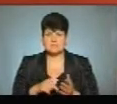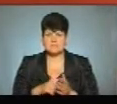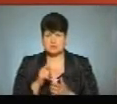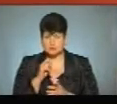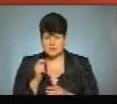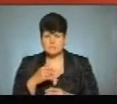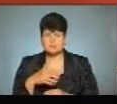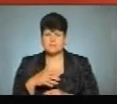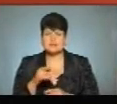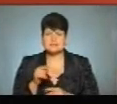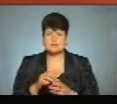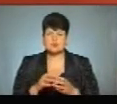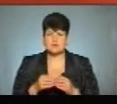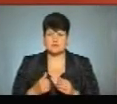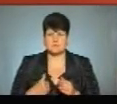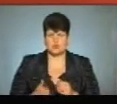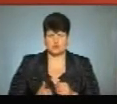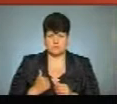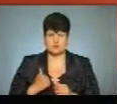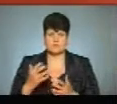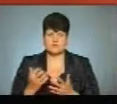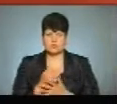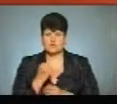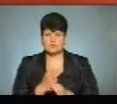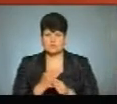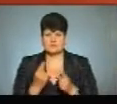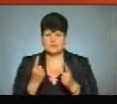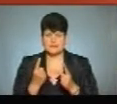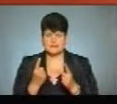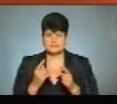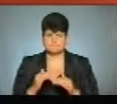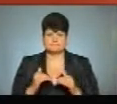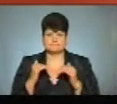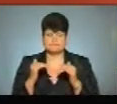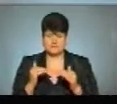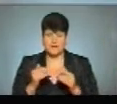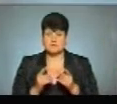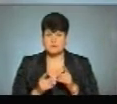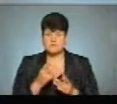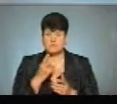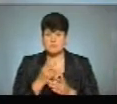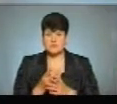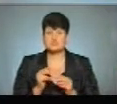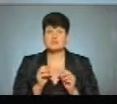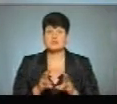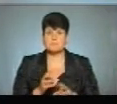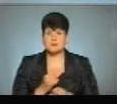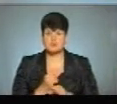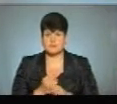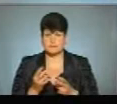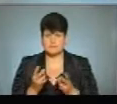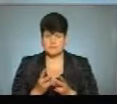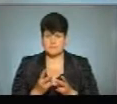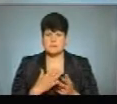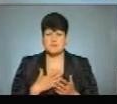Тому цим результатом ми, звісно, гордимося, що нам вдалося зробити такий значний скачок, але насправді ми ще бачимо, з чим ми працювати маємо,